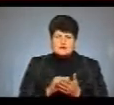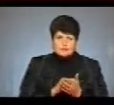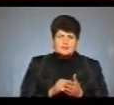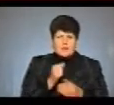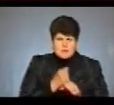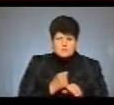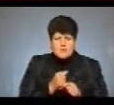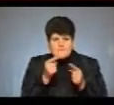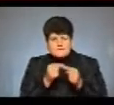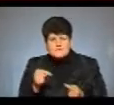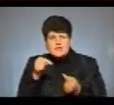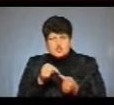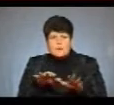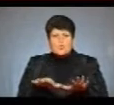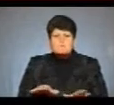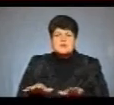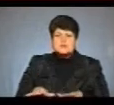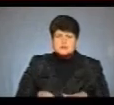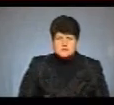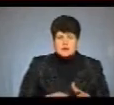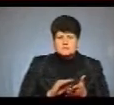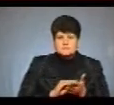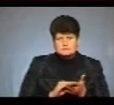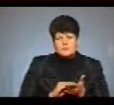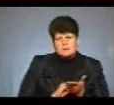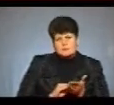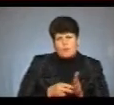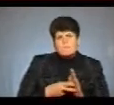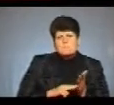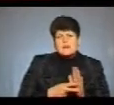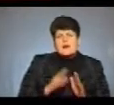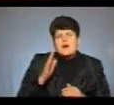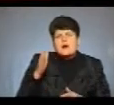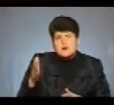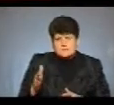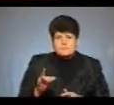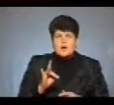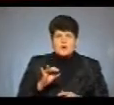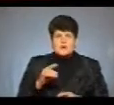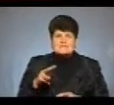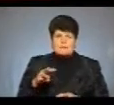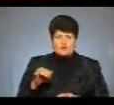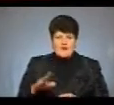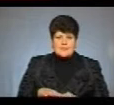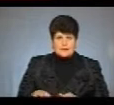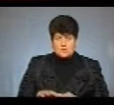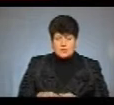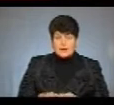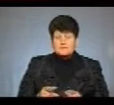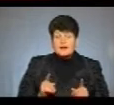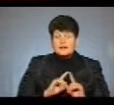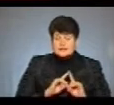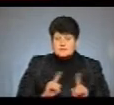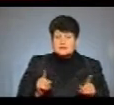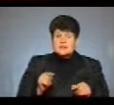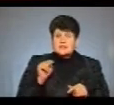працюємо, визначаємо ці місця і складаємо собі перспективний план по розмінуванню таких територій. Але специфіка роботи групи політичних